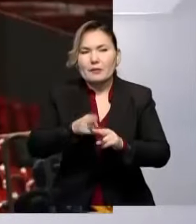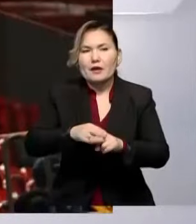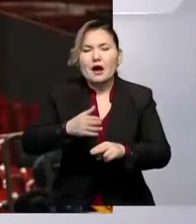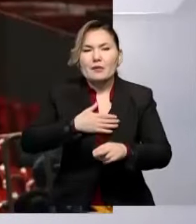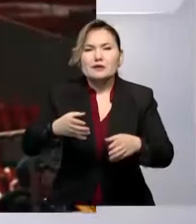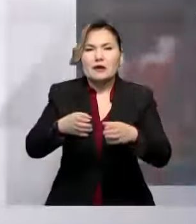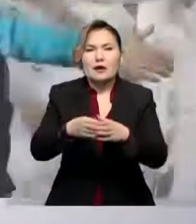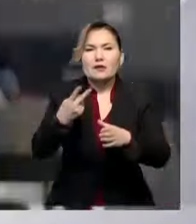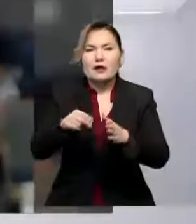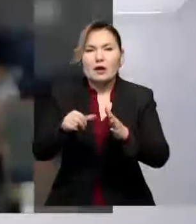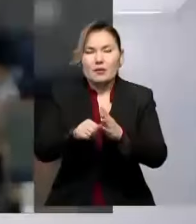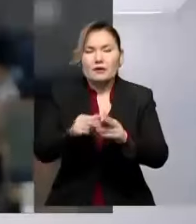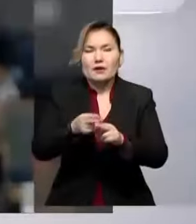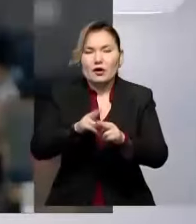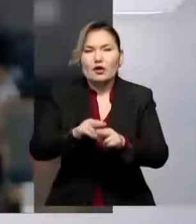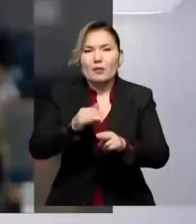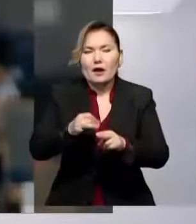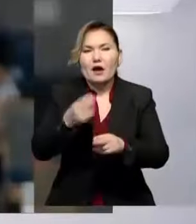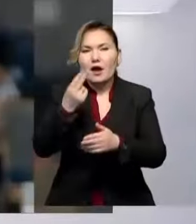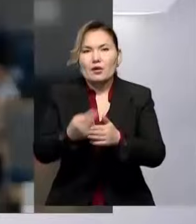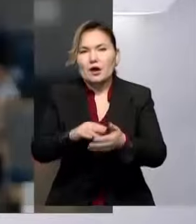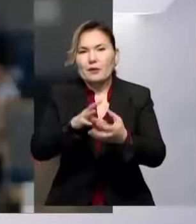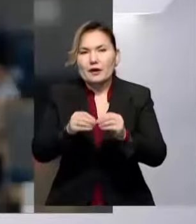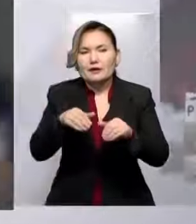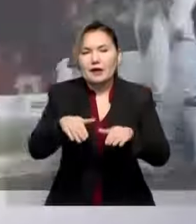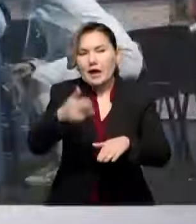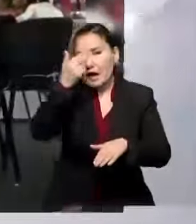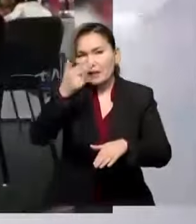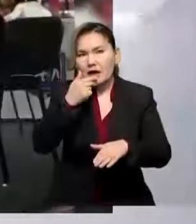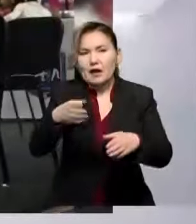біздің құрамадан 26 ұпайға қалып қойды. Ал шешуші сында